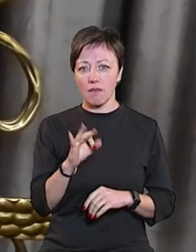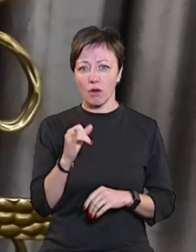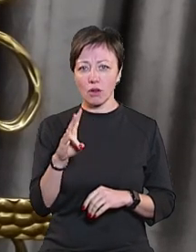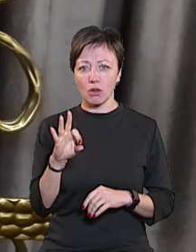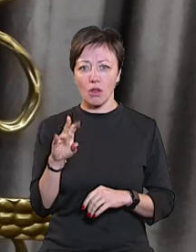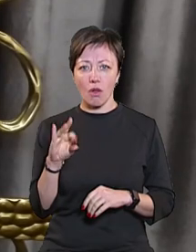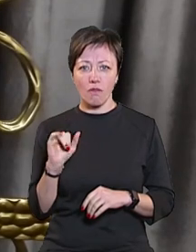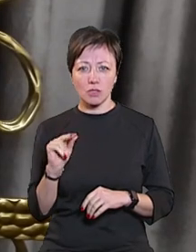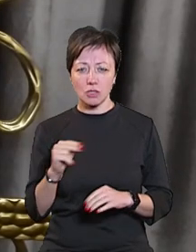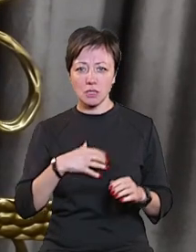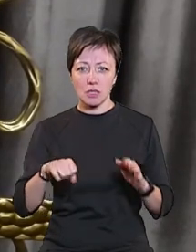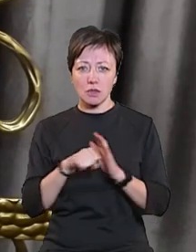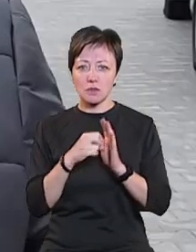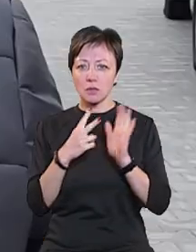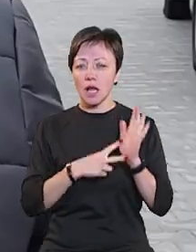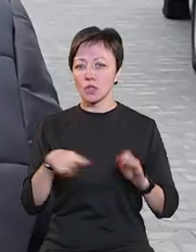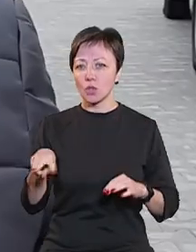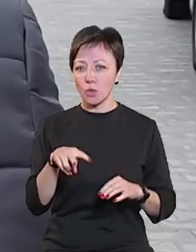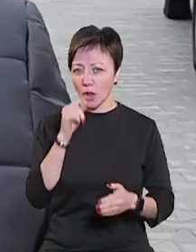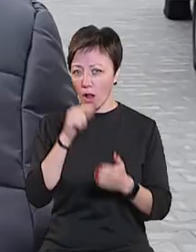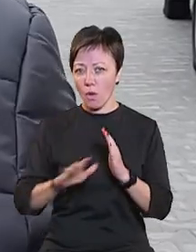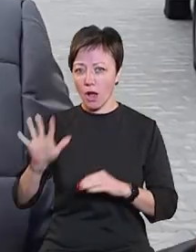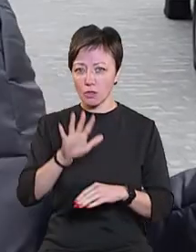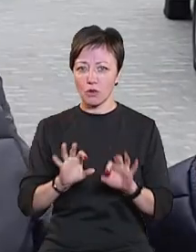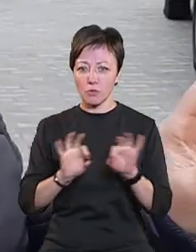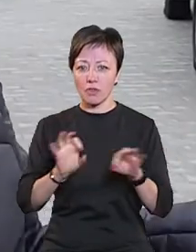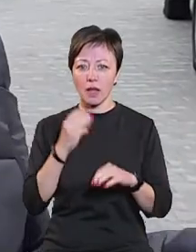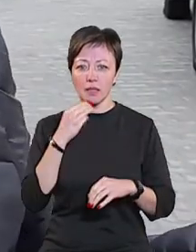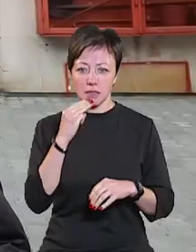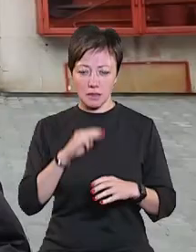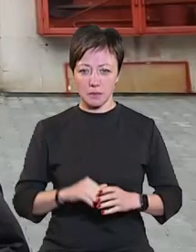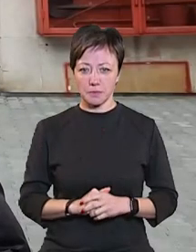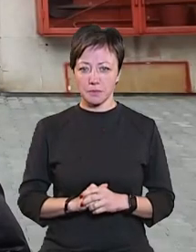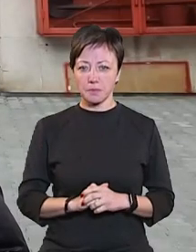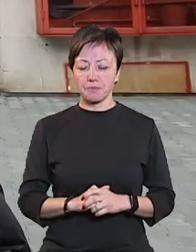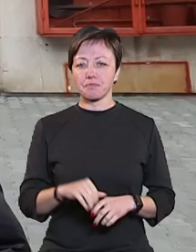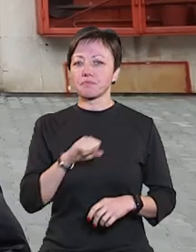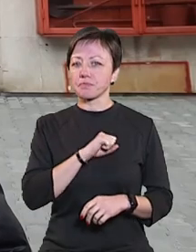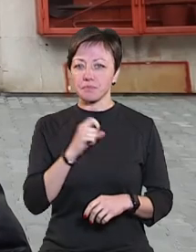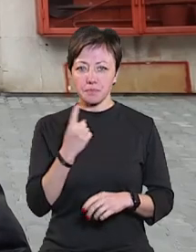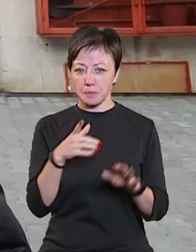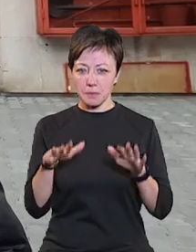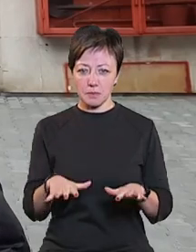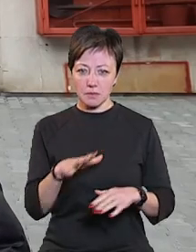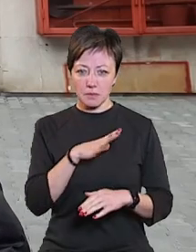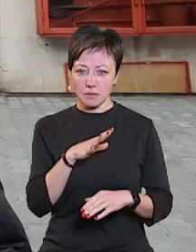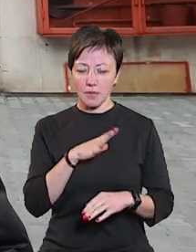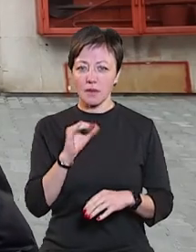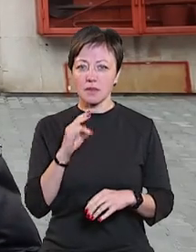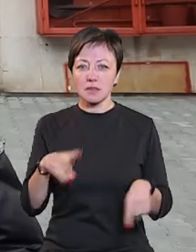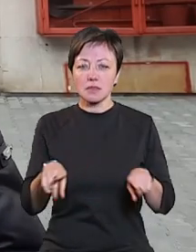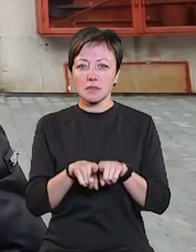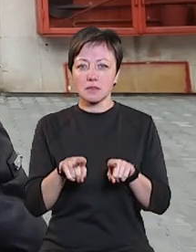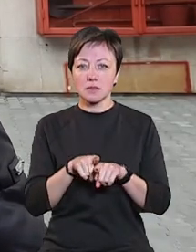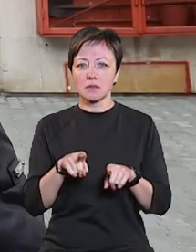загинув 17 лютого на Луганщині, розповідає його тітка Яніна Думанська. Патріотичність була на першому місці. Він настільки, в